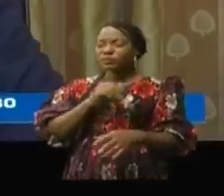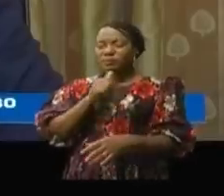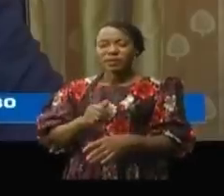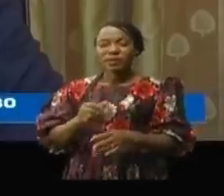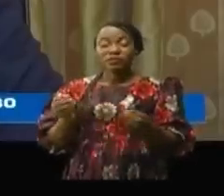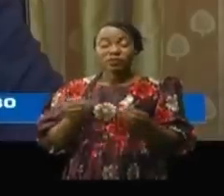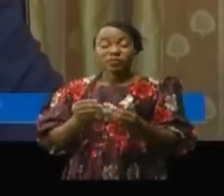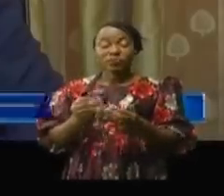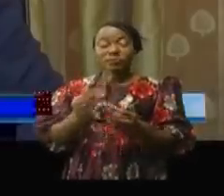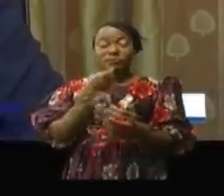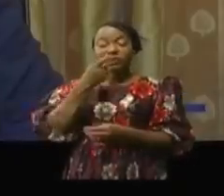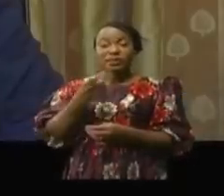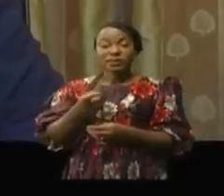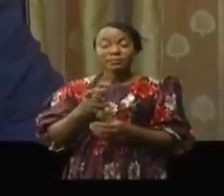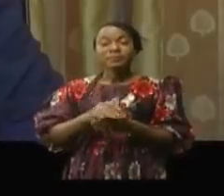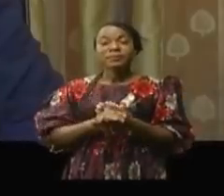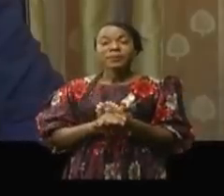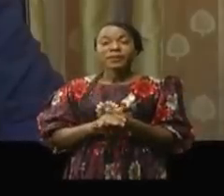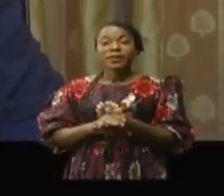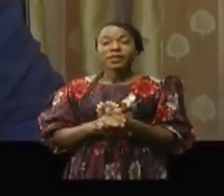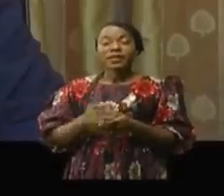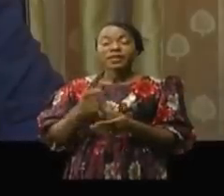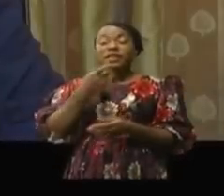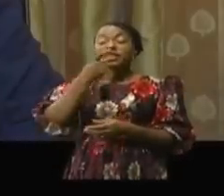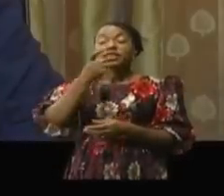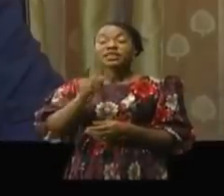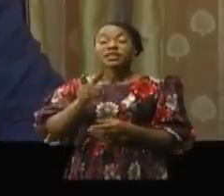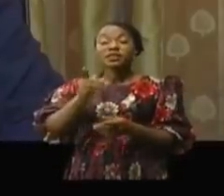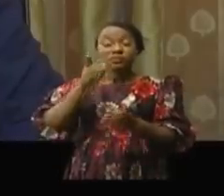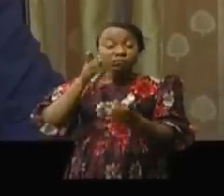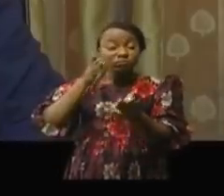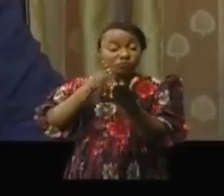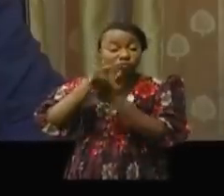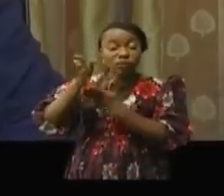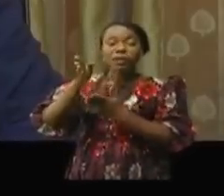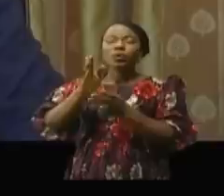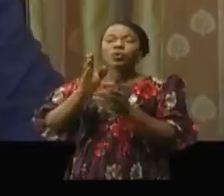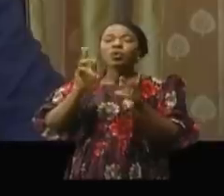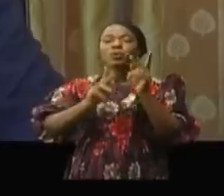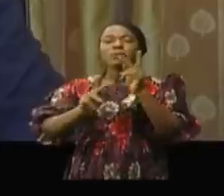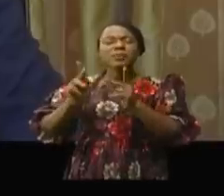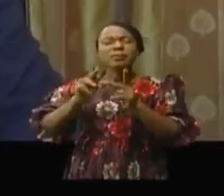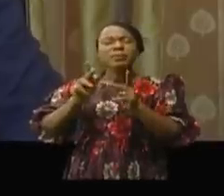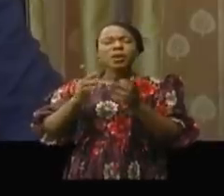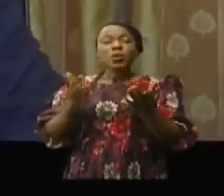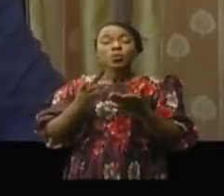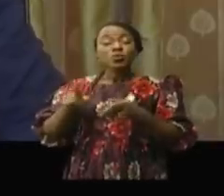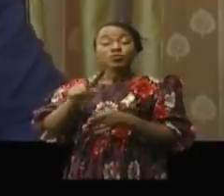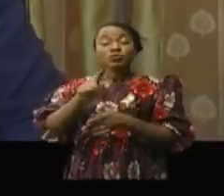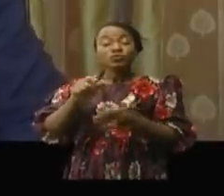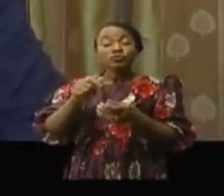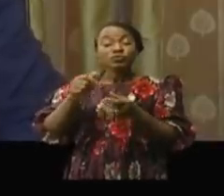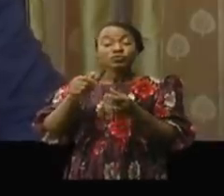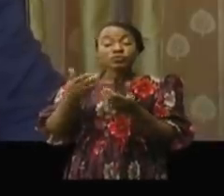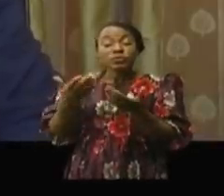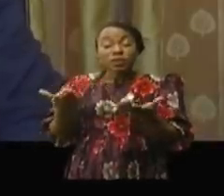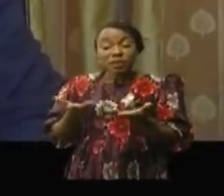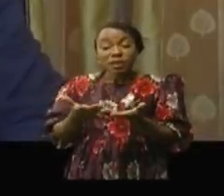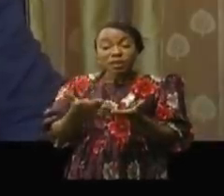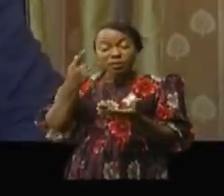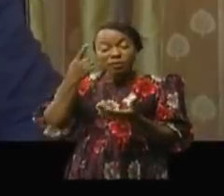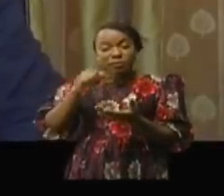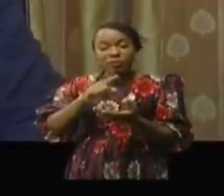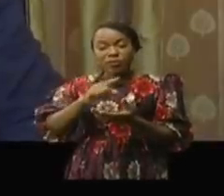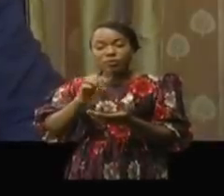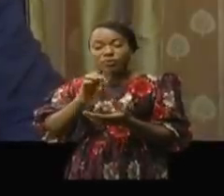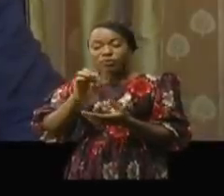pourquoi j'ai tenu à m'adresser en tout cas à notre peuple, où qu'il soit. Ce n'est pas seulement pour le sud et le